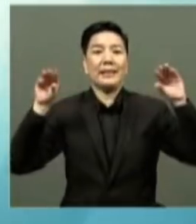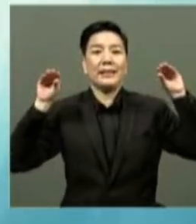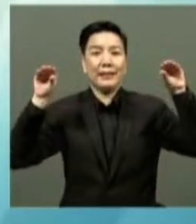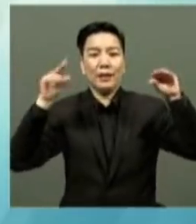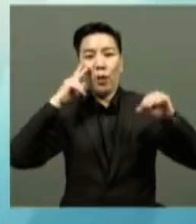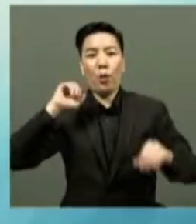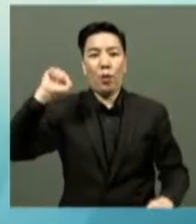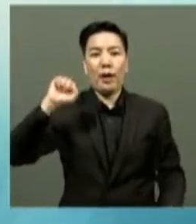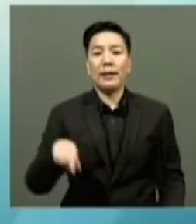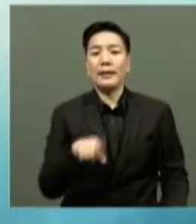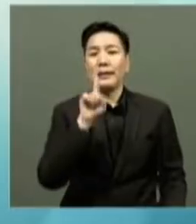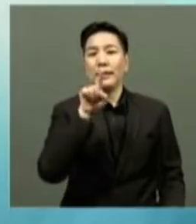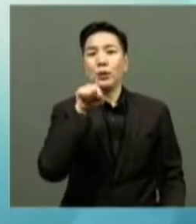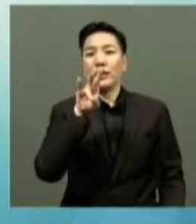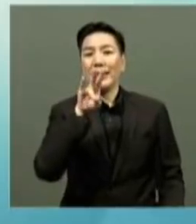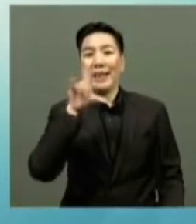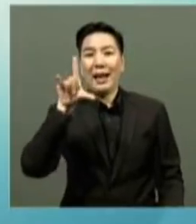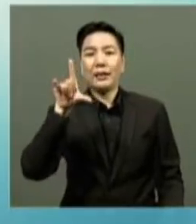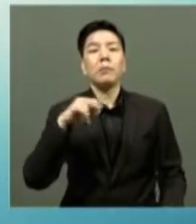ในลักษณะนี้นะครับท่านจะอยู่ในกลุ่มของคนที่ถ้าเกิดท่านกลับไปดูตารางที่เรามีการแยกแยะกลุ่มคนที่ลงทะเบียนต่างๆในภาพที่หนึ่งนะครับอันนี้จะหมายถึงว่าท่านจะอยู่ในกลุ่มสีเหลืองด้านบนขวานะครับ1.7